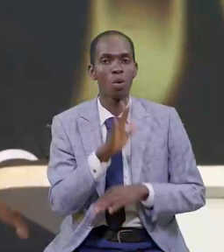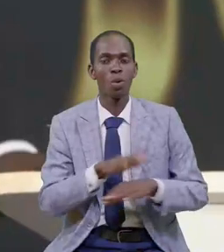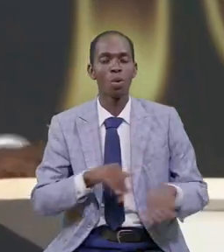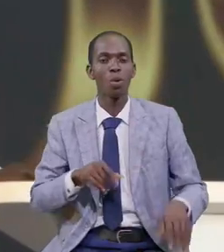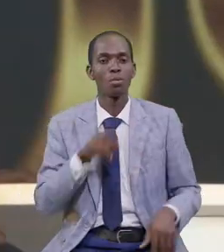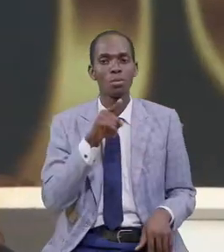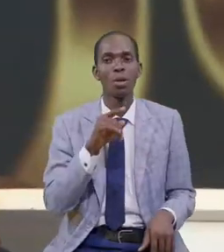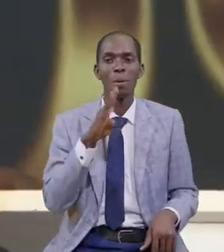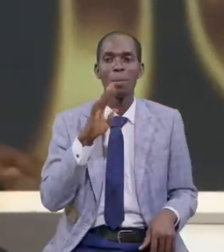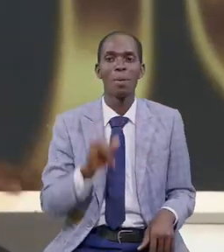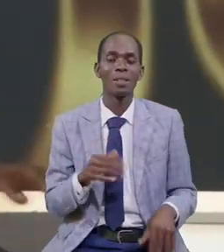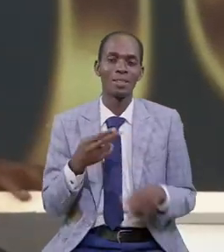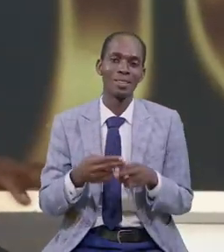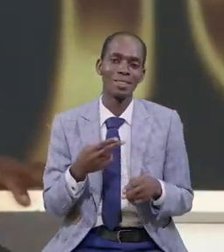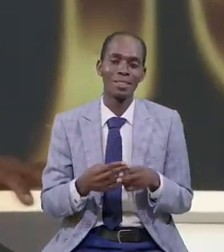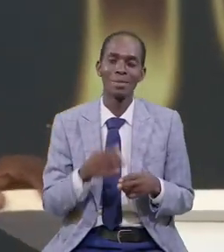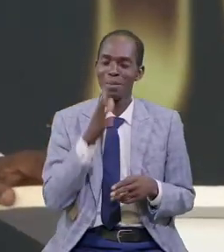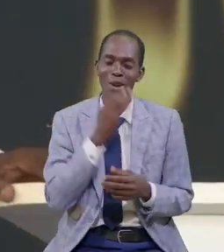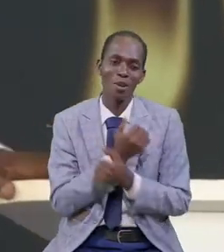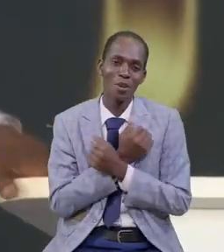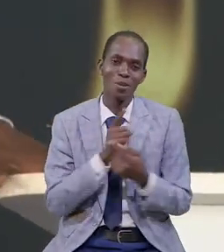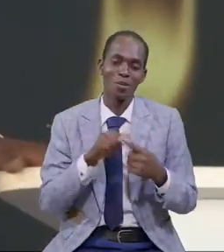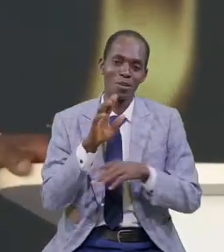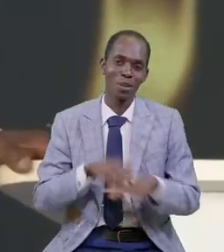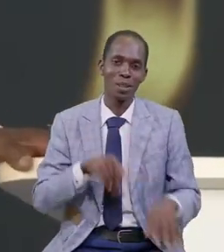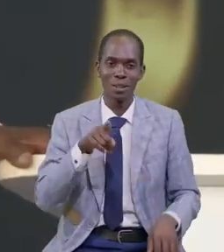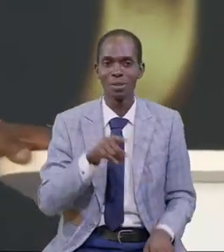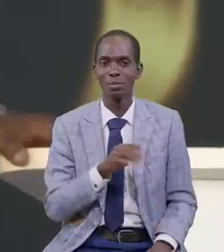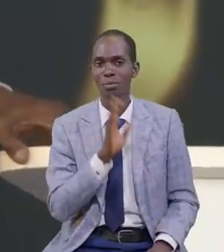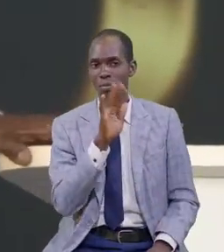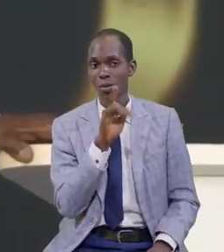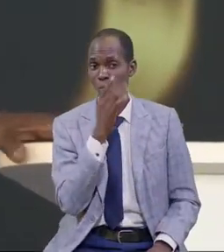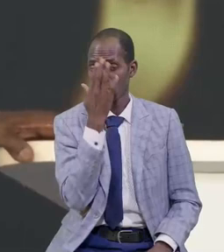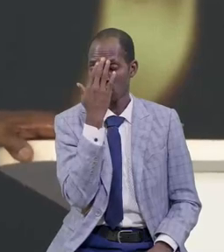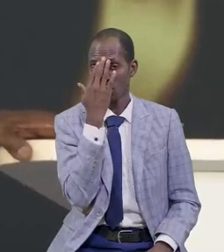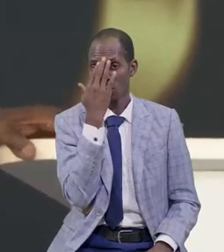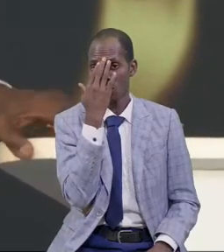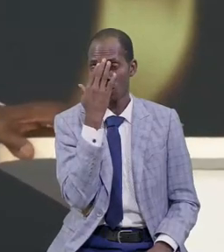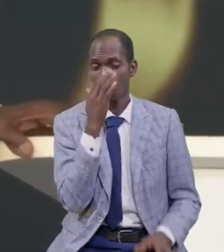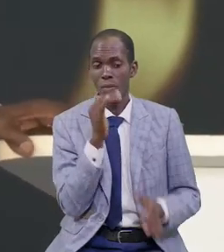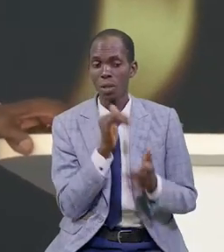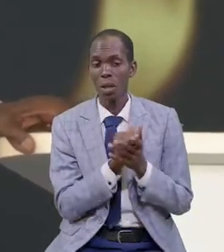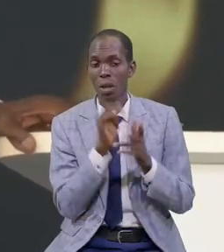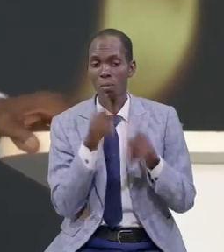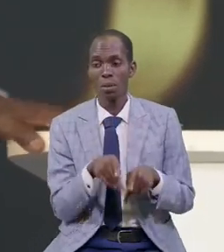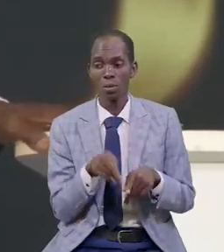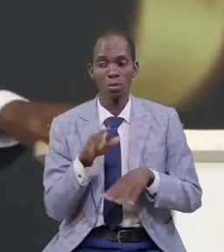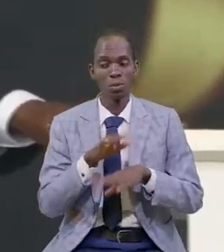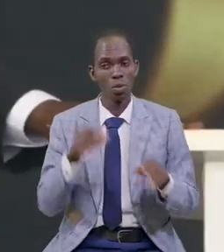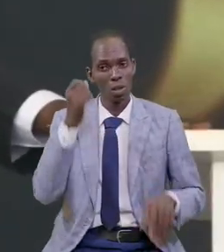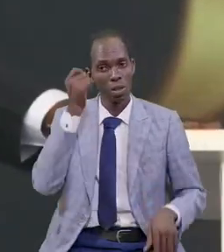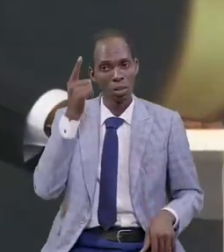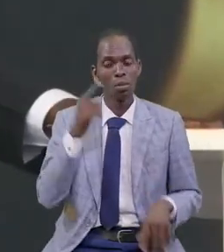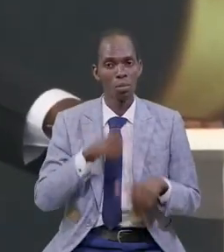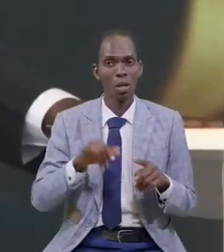m'appelle de le nom qu' qu'elle aimait m'appeler elle va dit tu con tu voisà la personne là ne ne